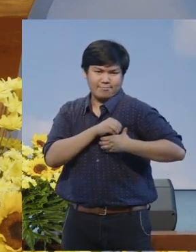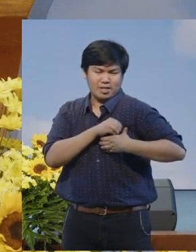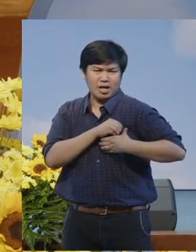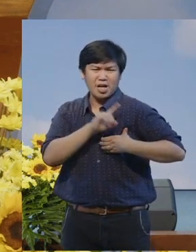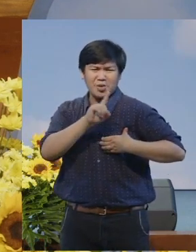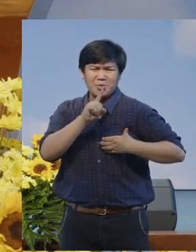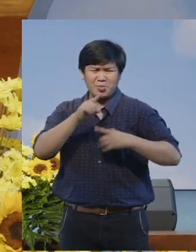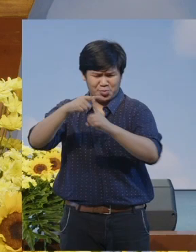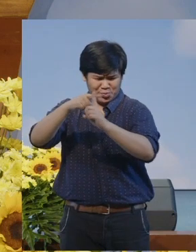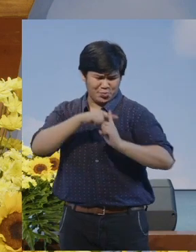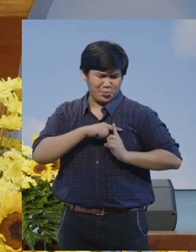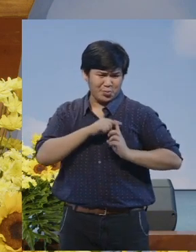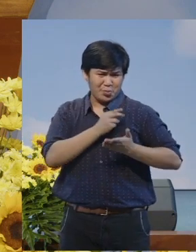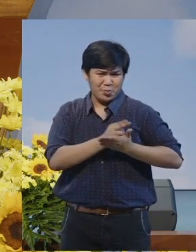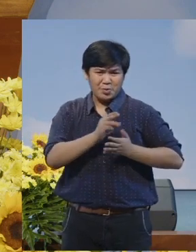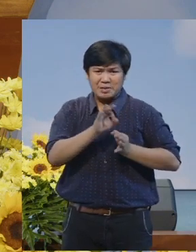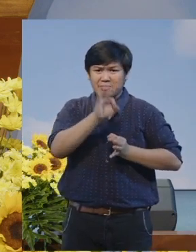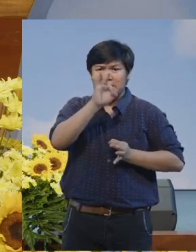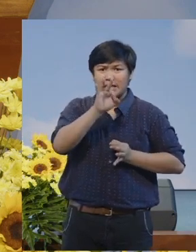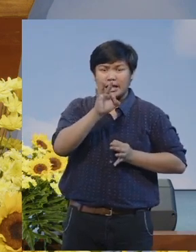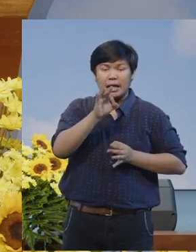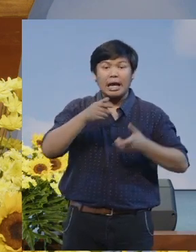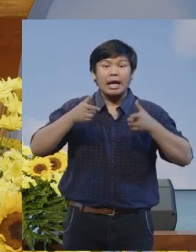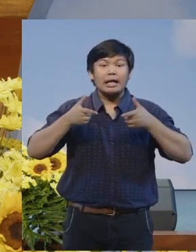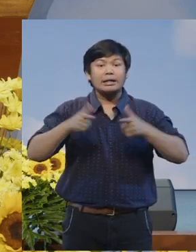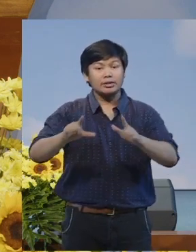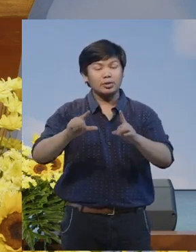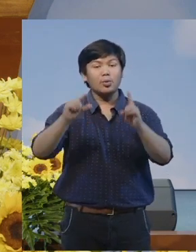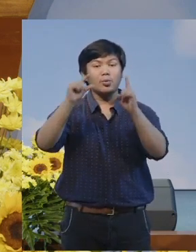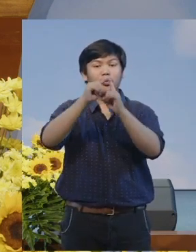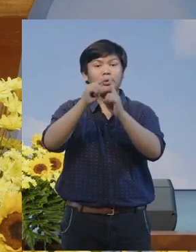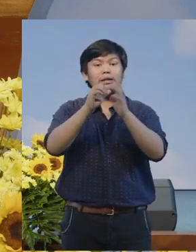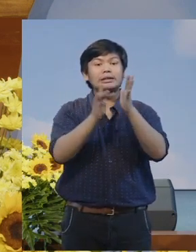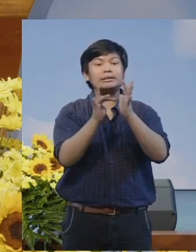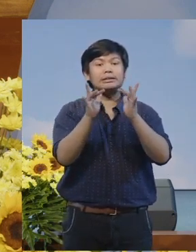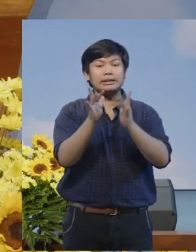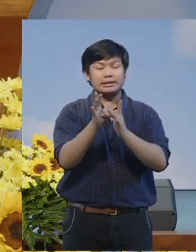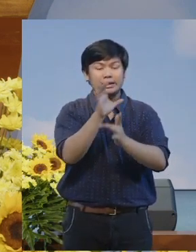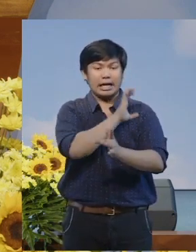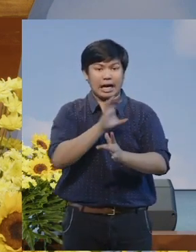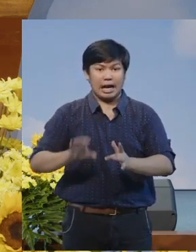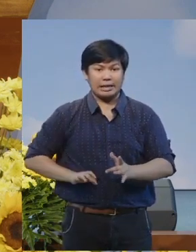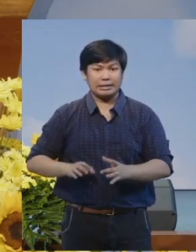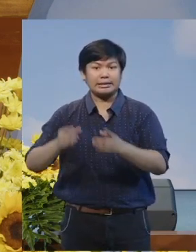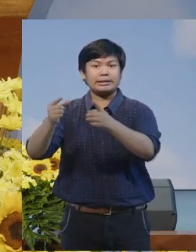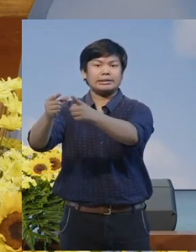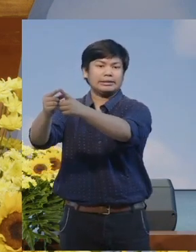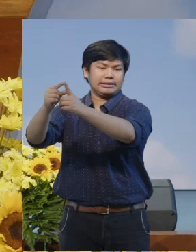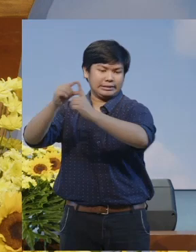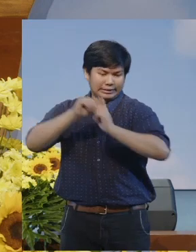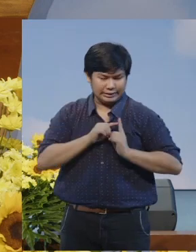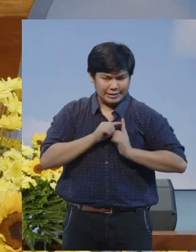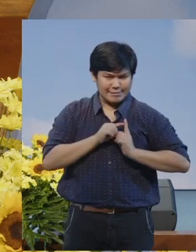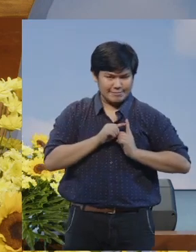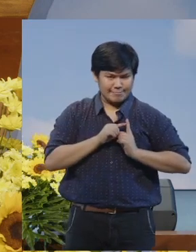ibig sabihin nun? Be filled with the Holy Spirit. Let the words of Christ dwell in you richly.